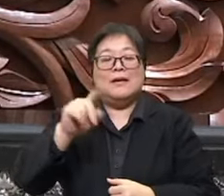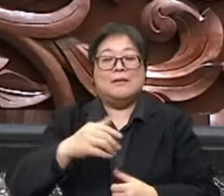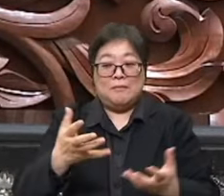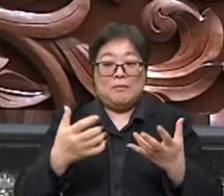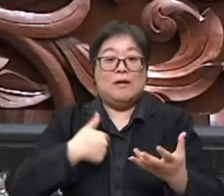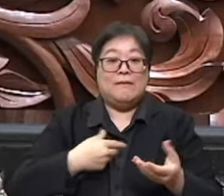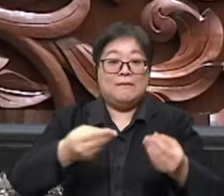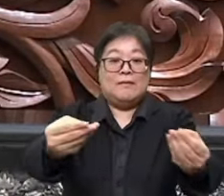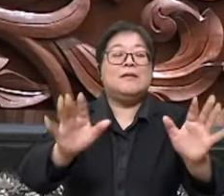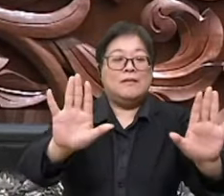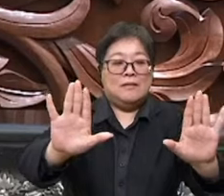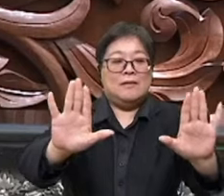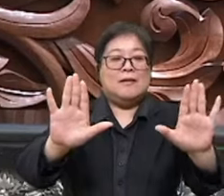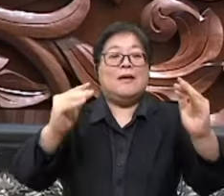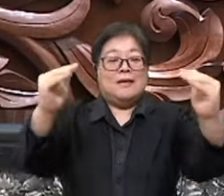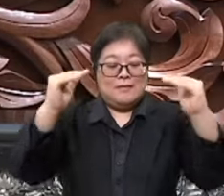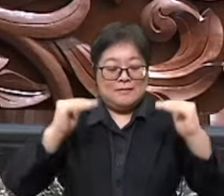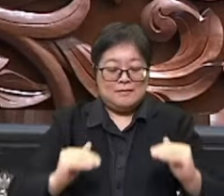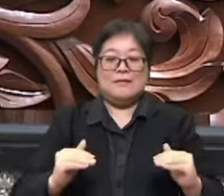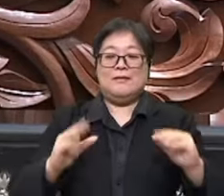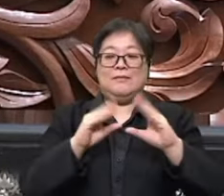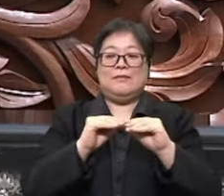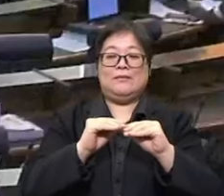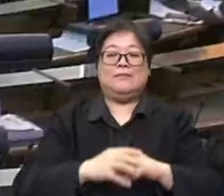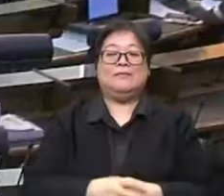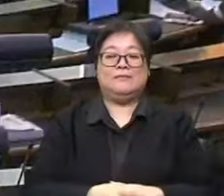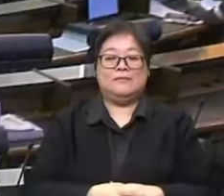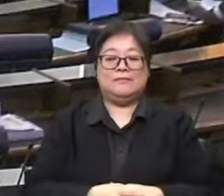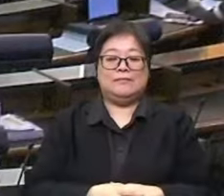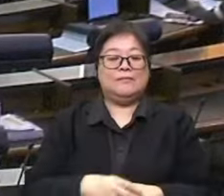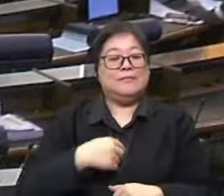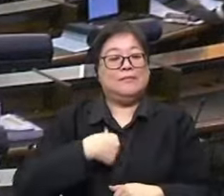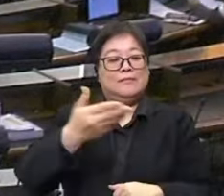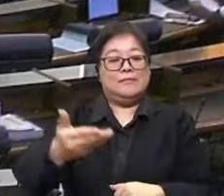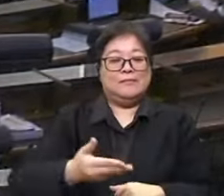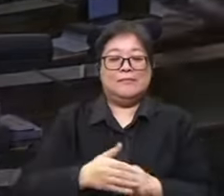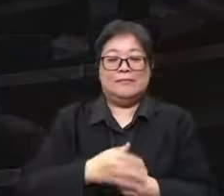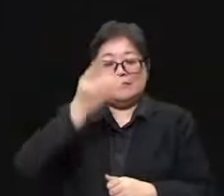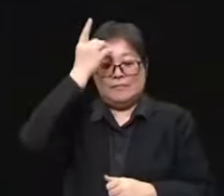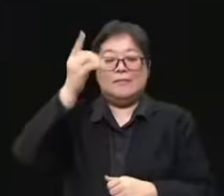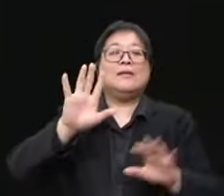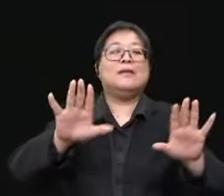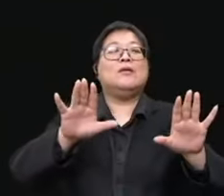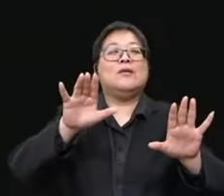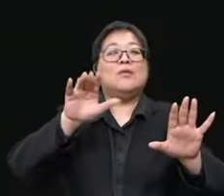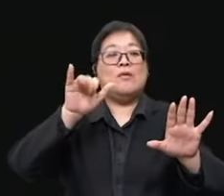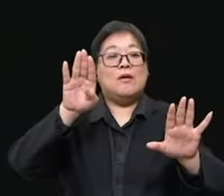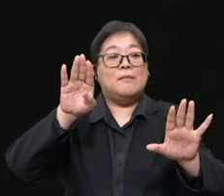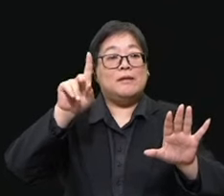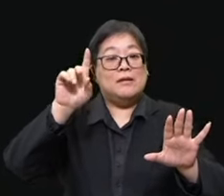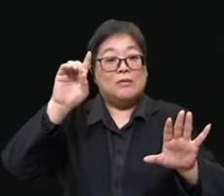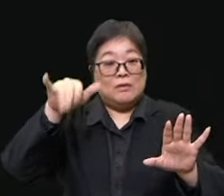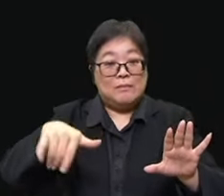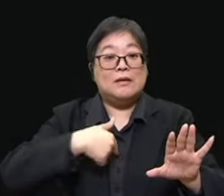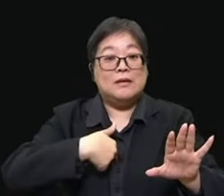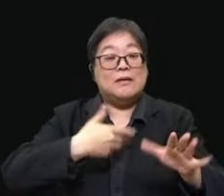mahu. Kita beransur kepada aturan mesyuarat dia. Saya persilakan Datuk Muhammad Isyam. Ya, Pak Speaker. Saya mohon